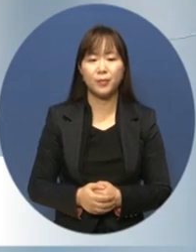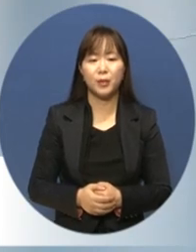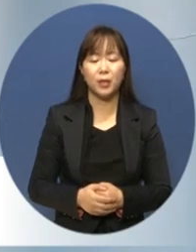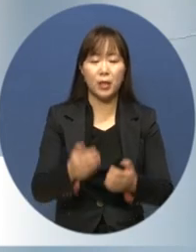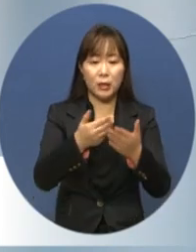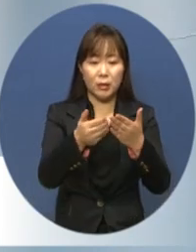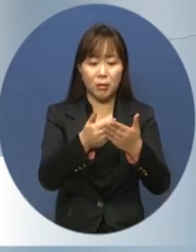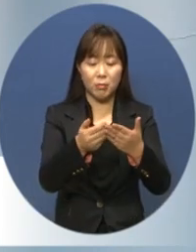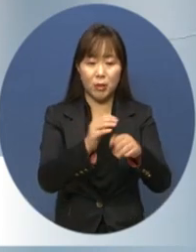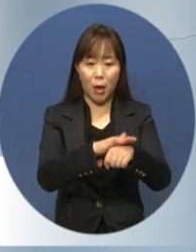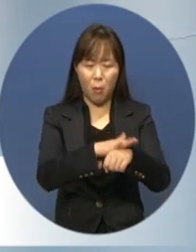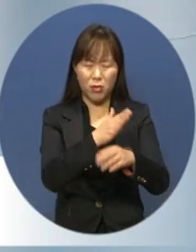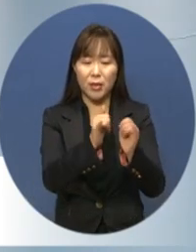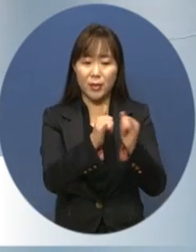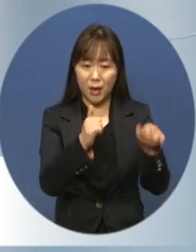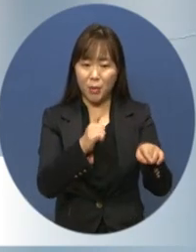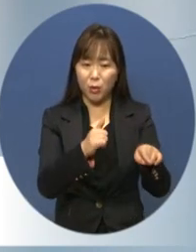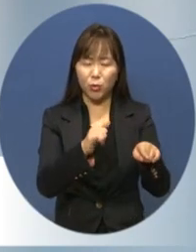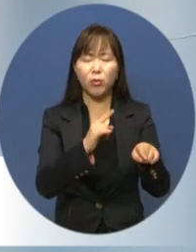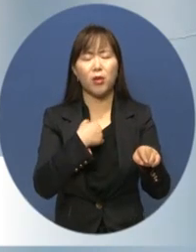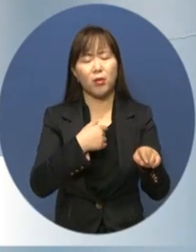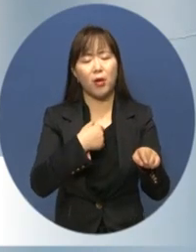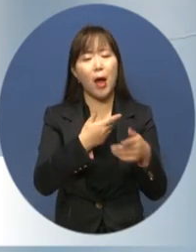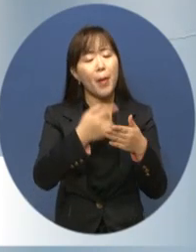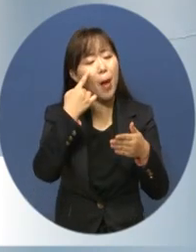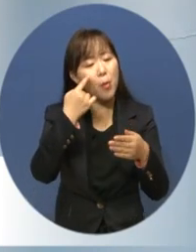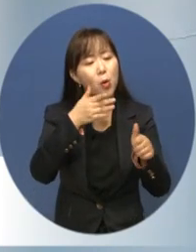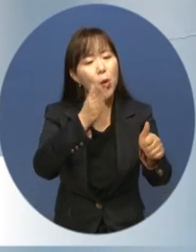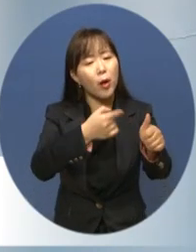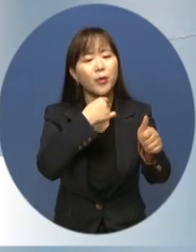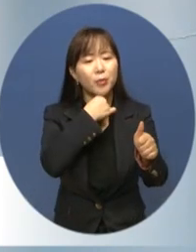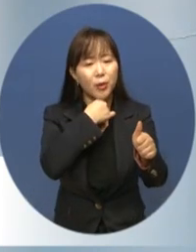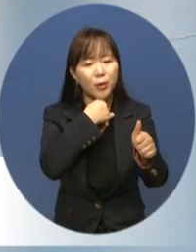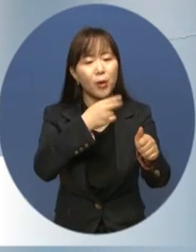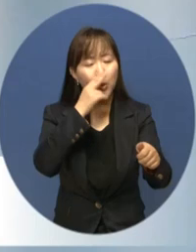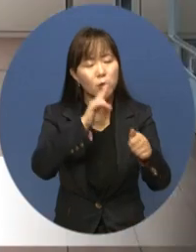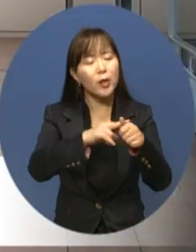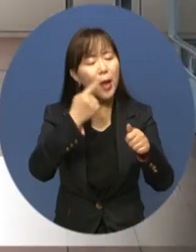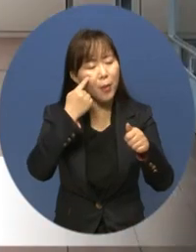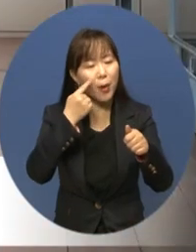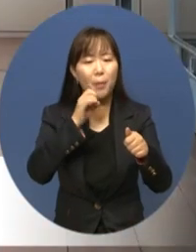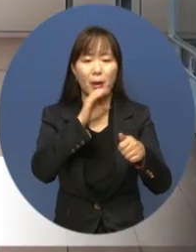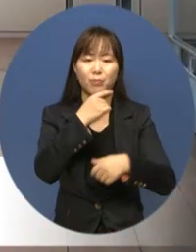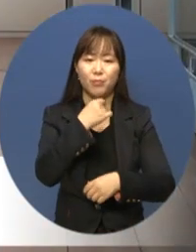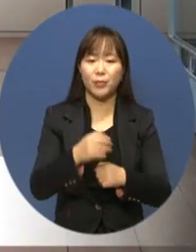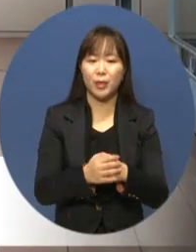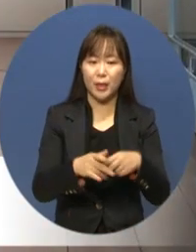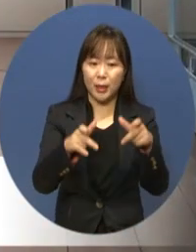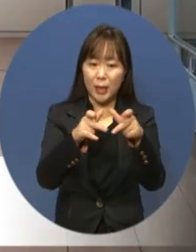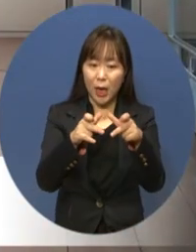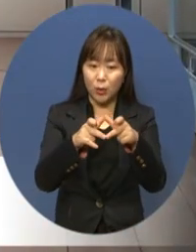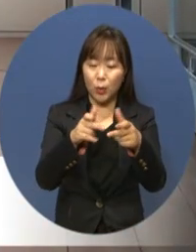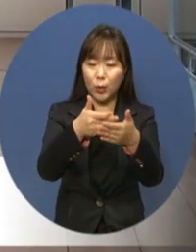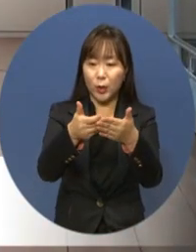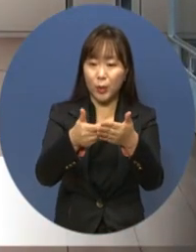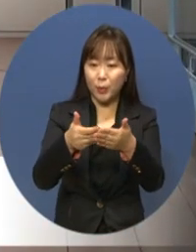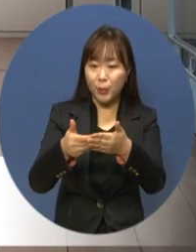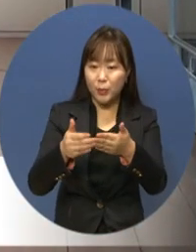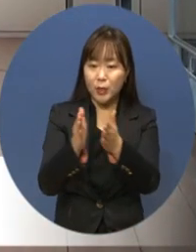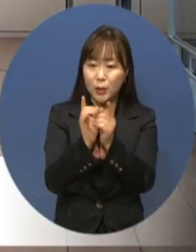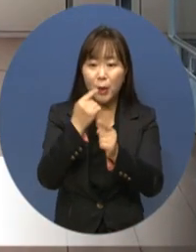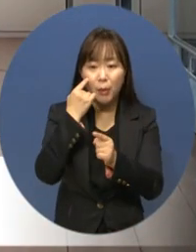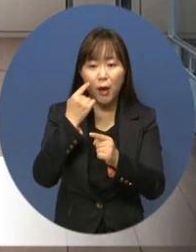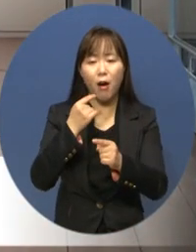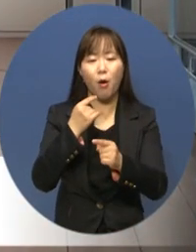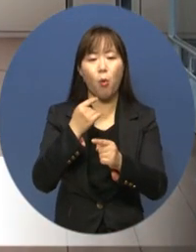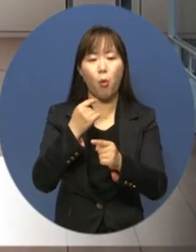그림을 못 그린다고 하는 사람에게도 권해주고 싶어요. 한번 해보라고, 도전해보라고. 장애인들도 그렇게 작품 활동하니까는